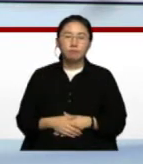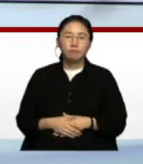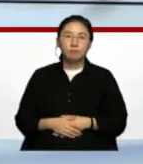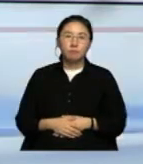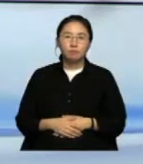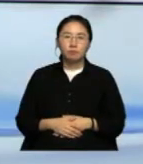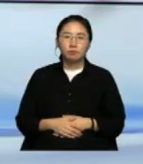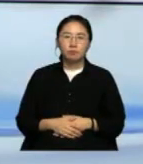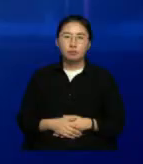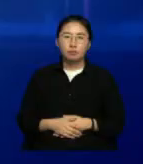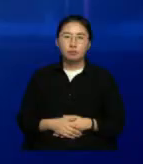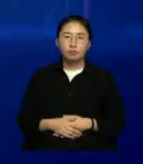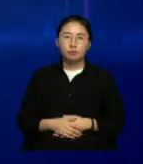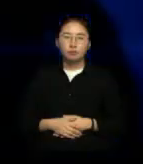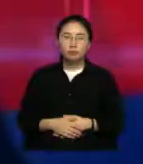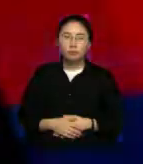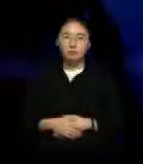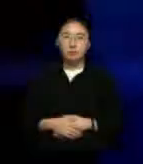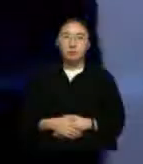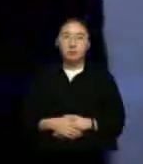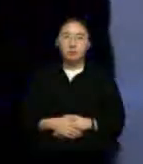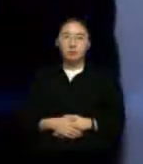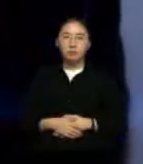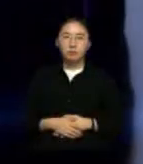박선화 기자의 보도입니다.